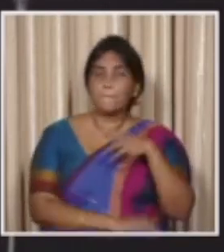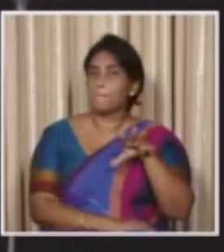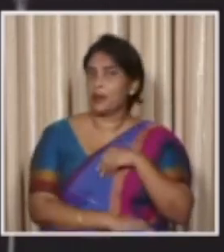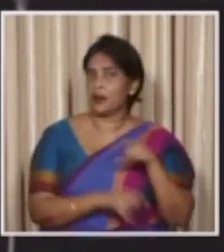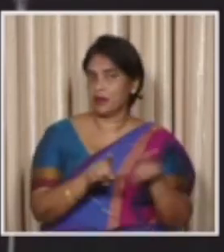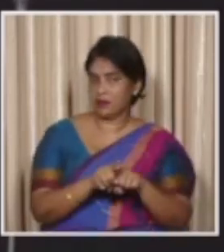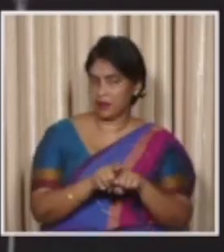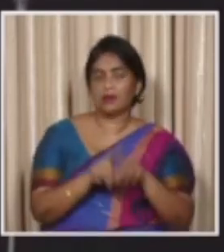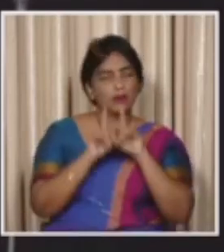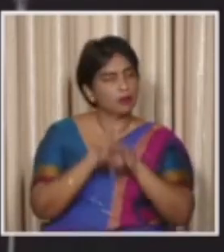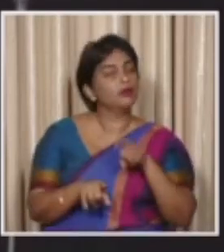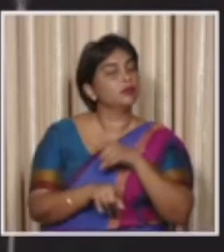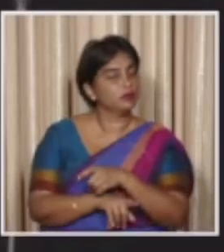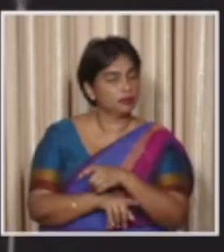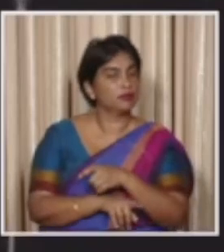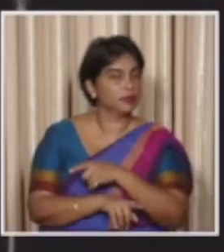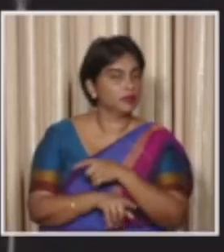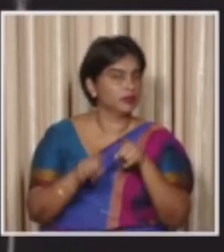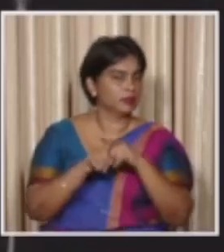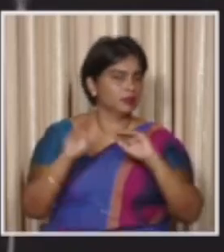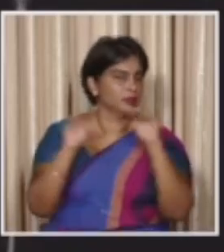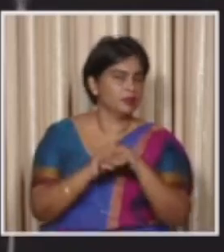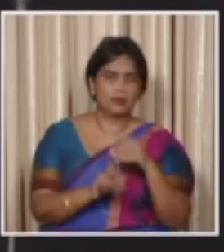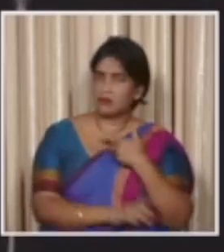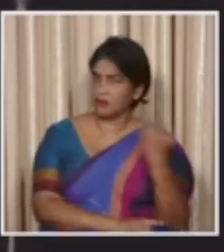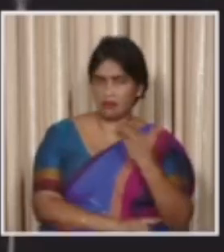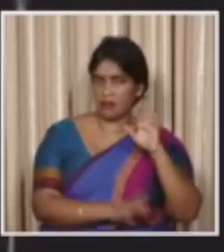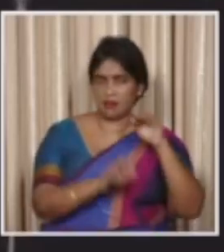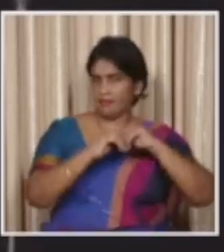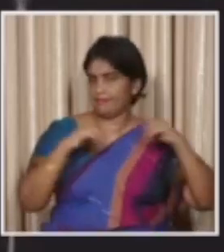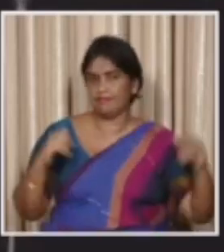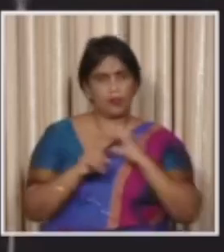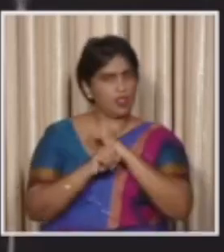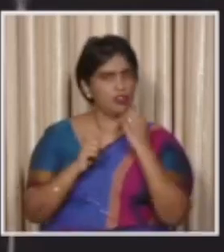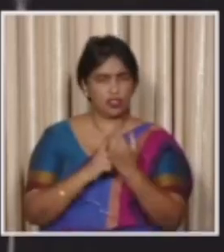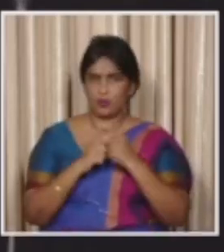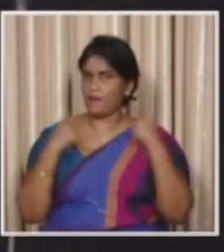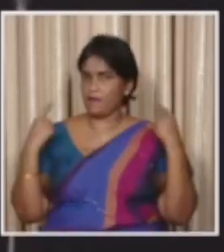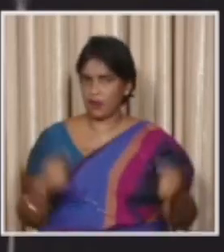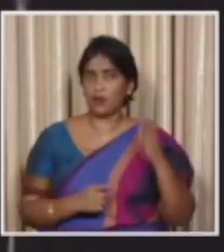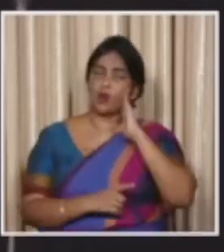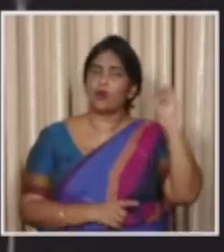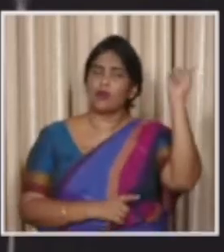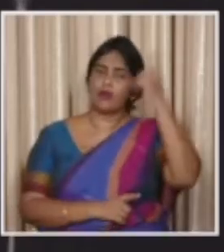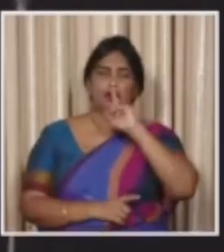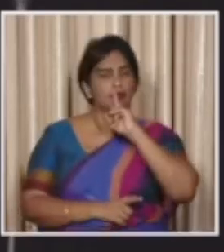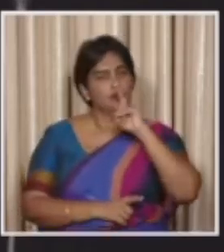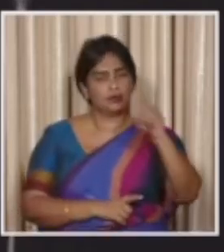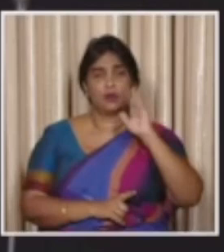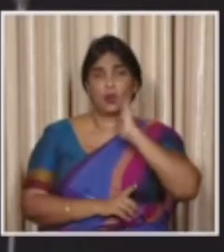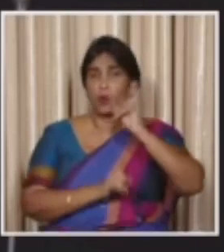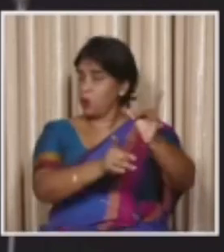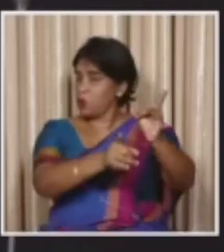පිළිගන්නවා කියන එක. මේක නිසා ඒක මේක ඇතුළත් කරන්න බෑ. ඒක අපේ සංස්කෘතිය විරුද්ධයි. බටීර් ලෝකයේ කියන තියෙන හැම